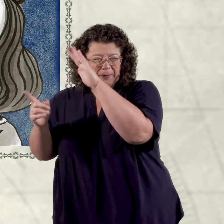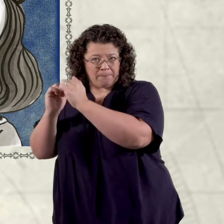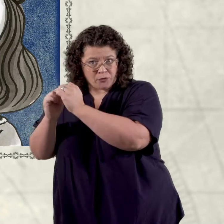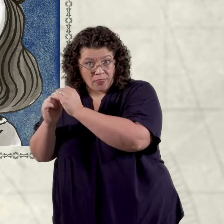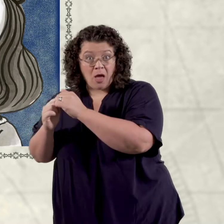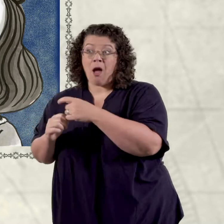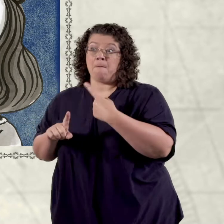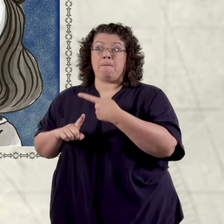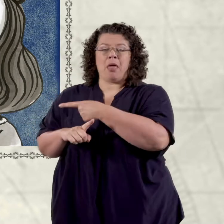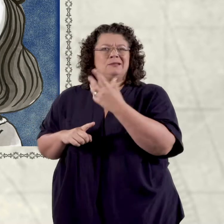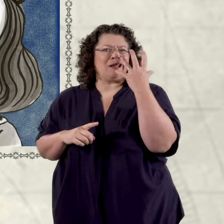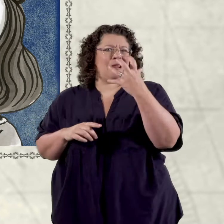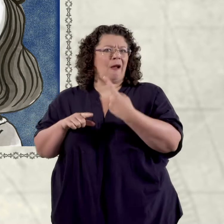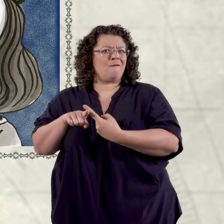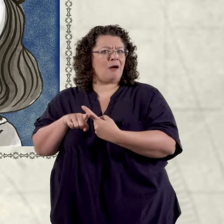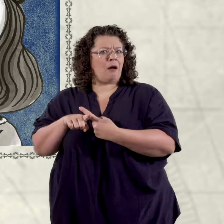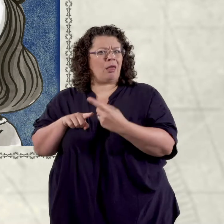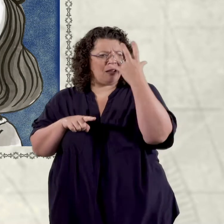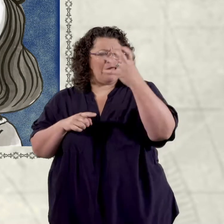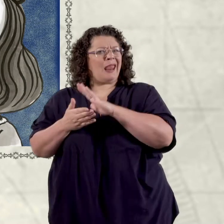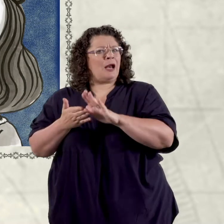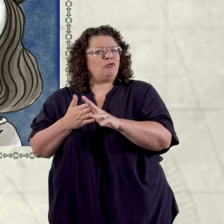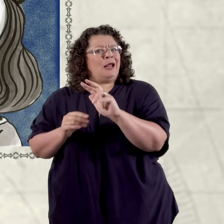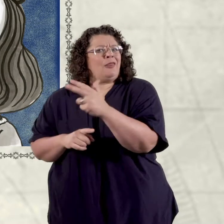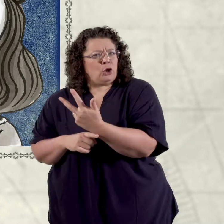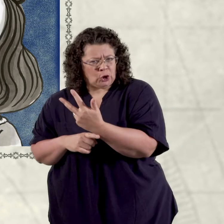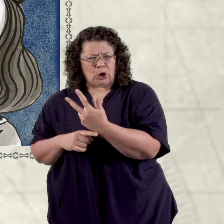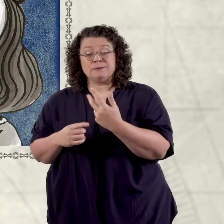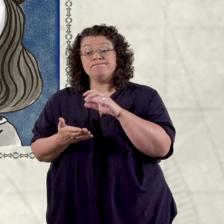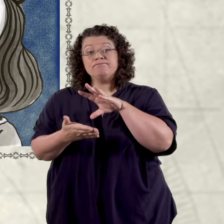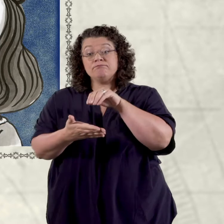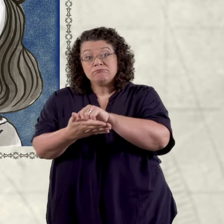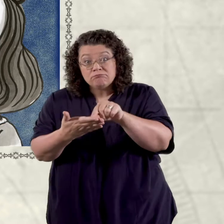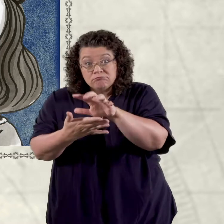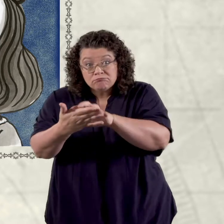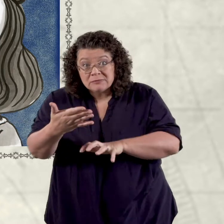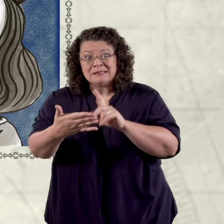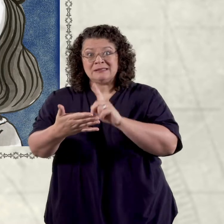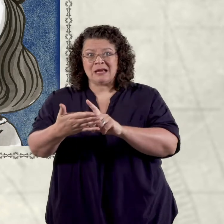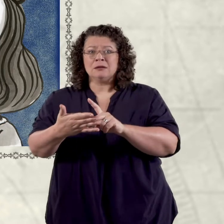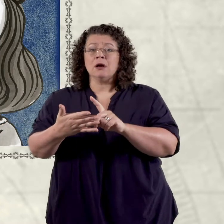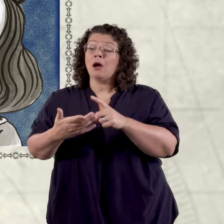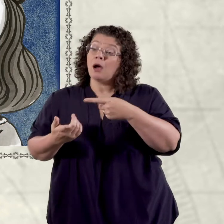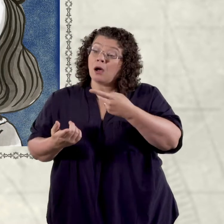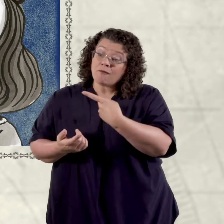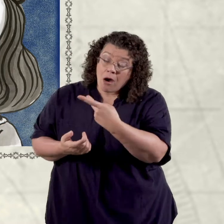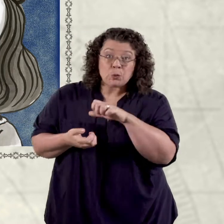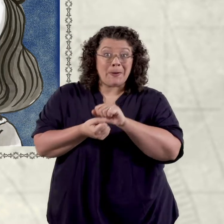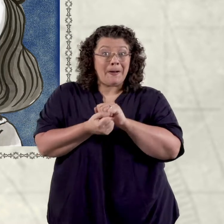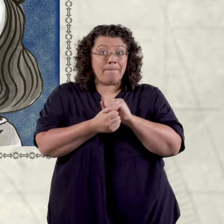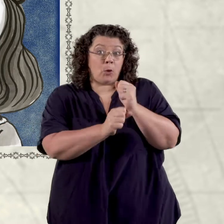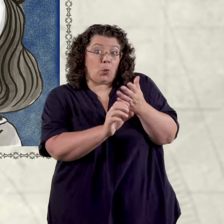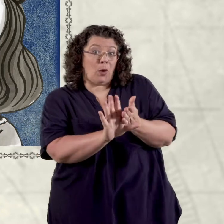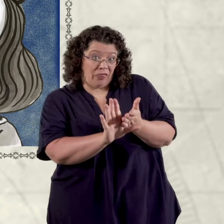ni. Ac efo ein brodyr bach pan fydda rheini yn dod i oed. Ond ydy hynny ddim yn gwneud synwyr, nac